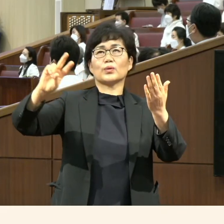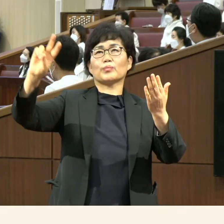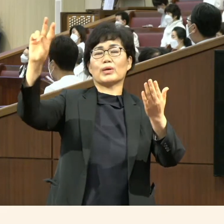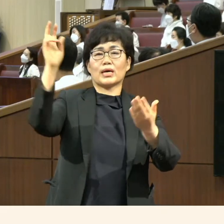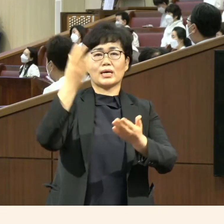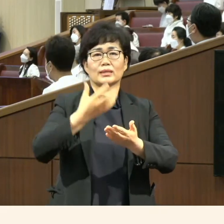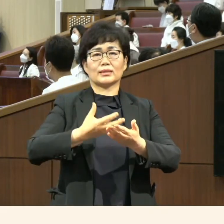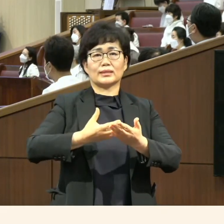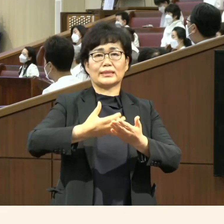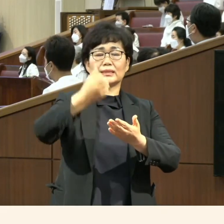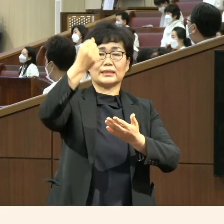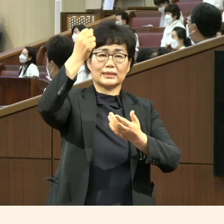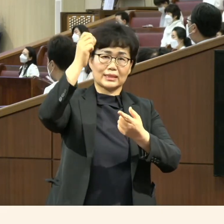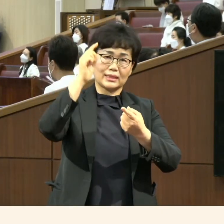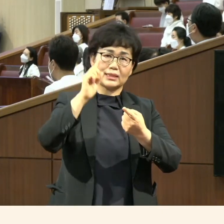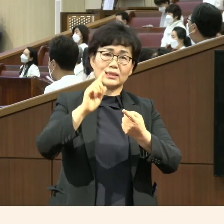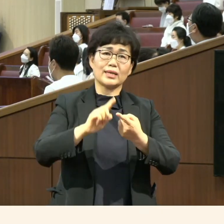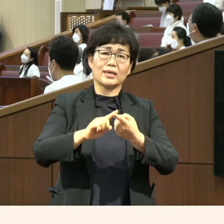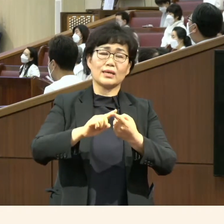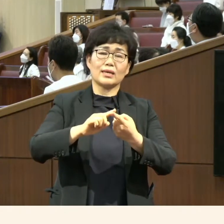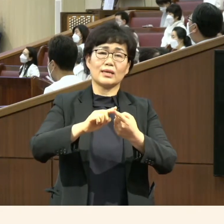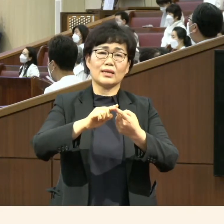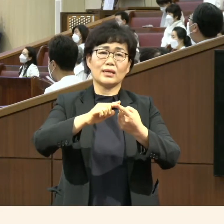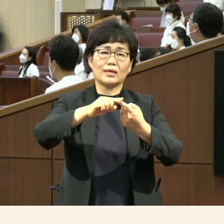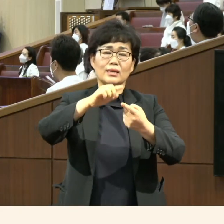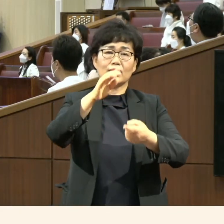찬송 받으시기에